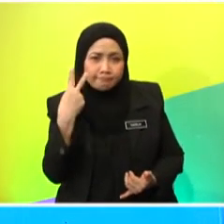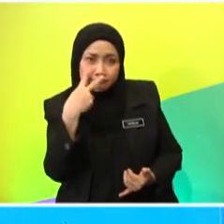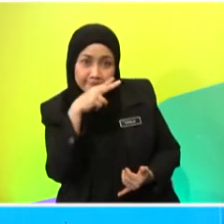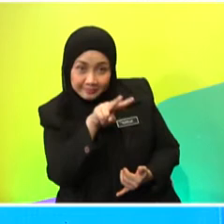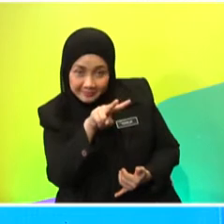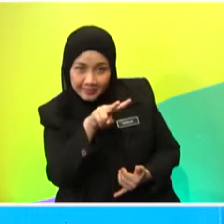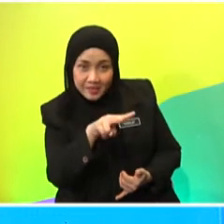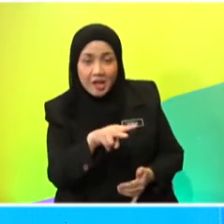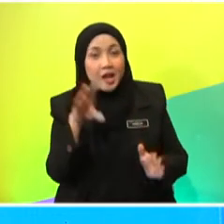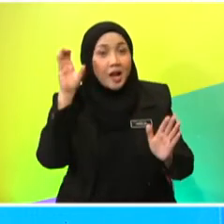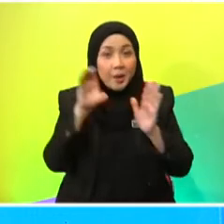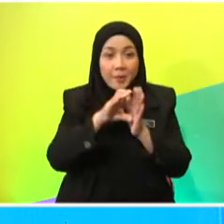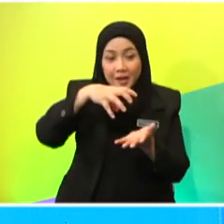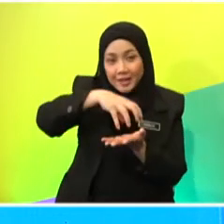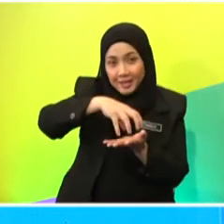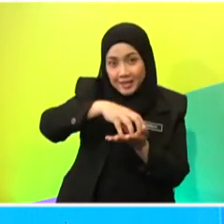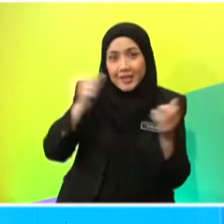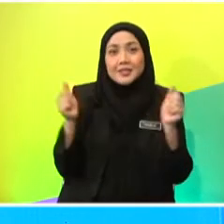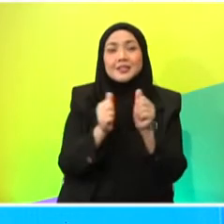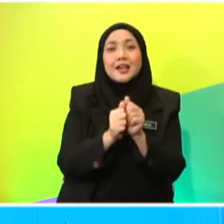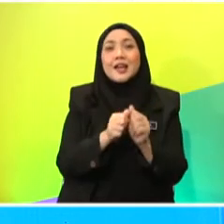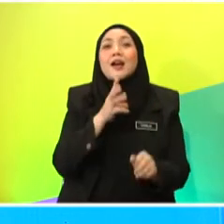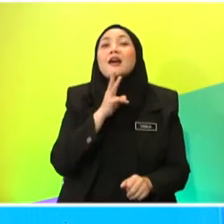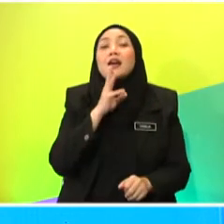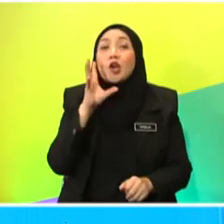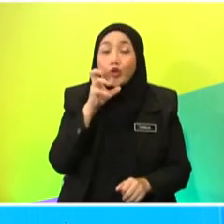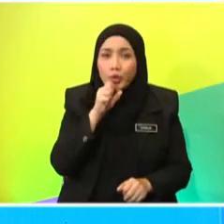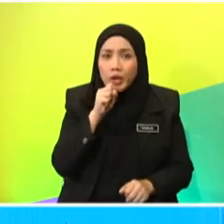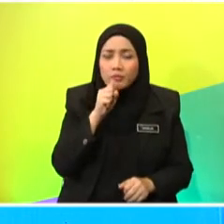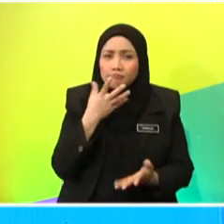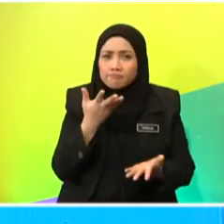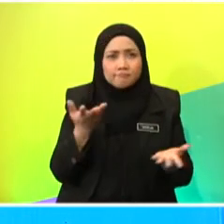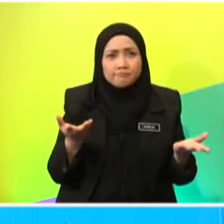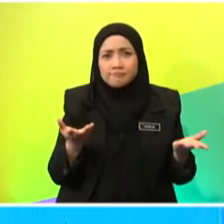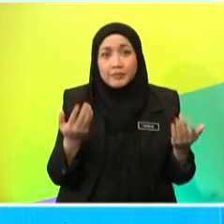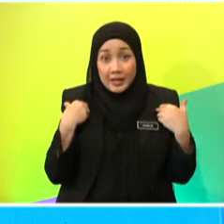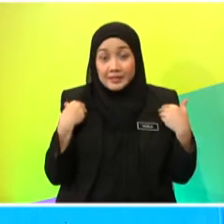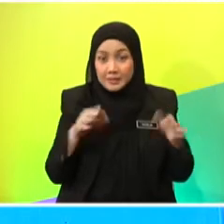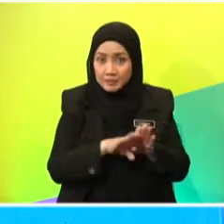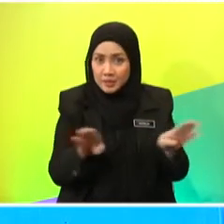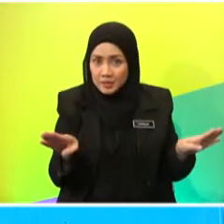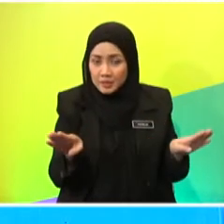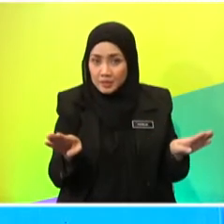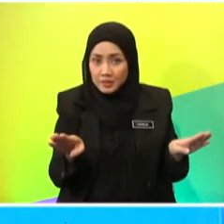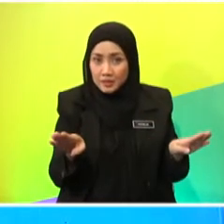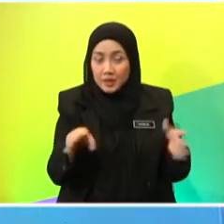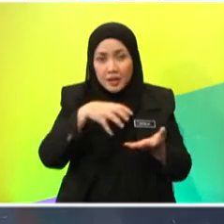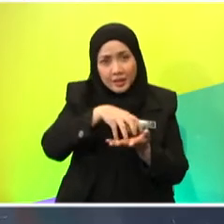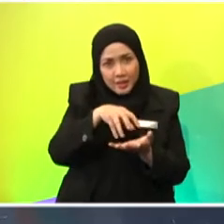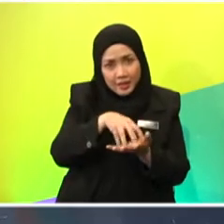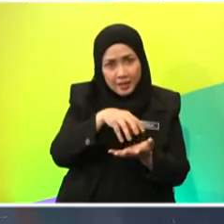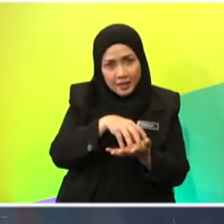cilik dengan gambar Aju sore gitu Oke kalau settingnya Oh di sini sego gambar kaki